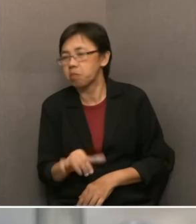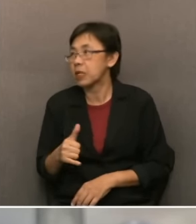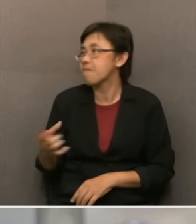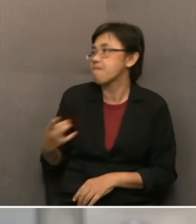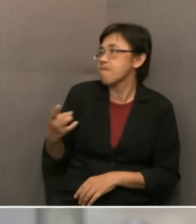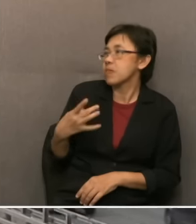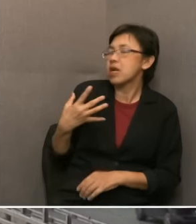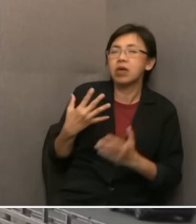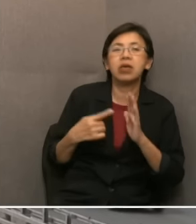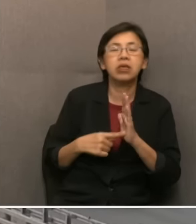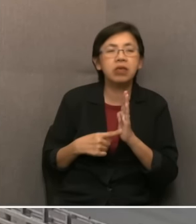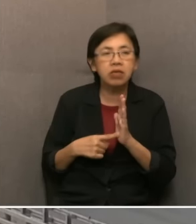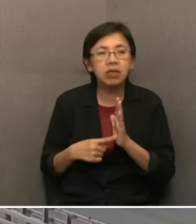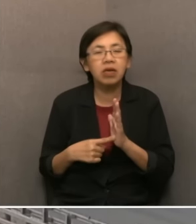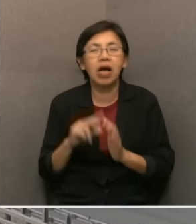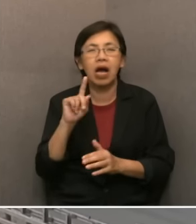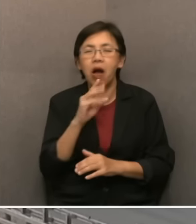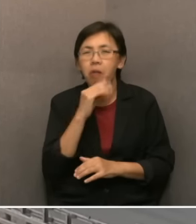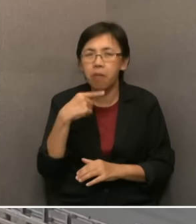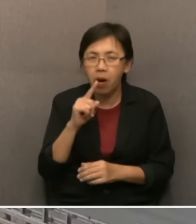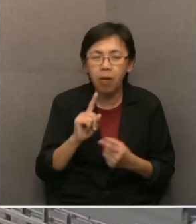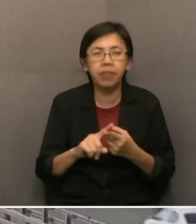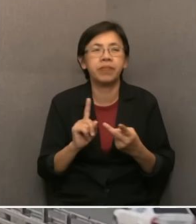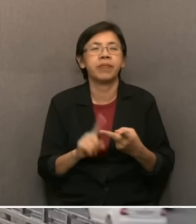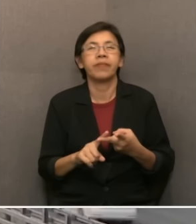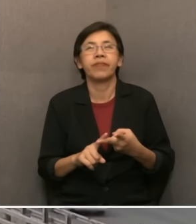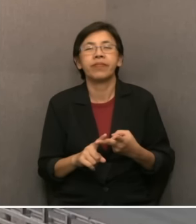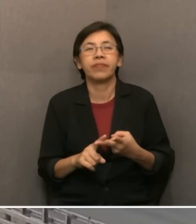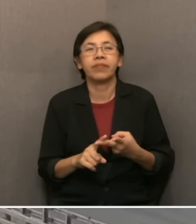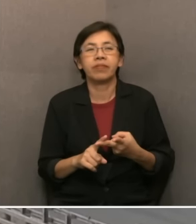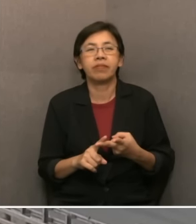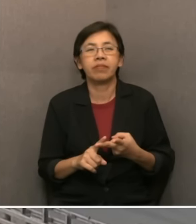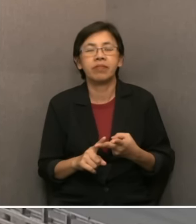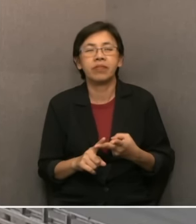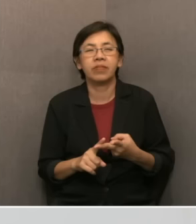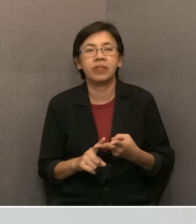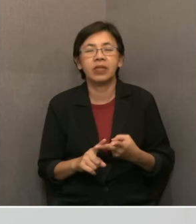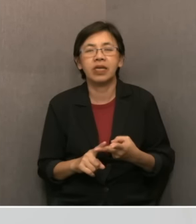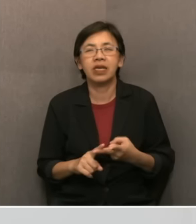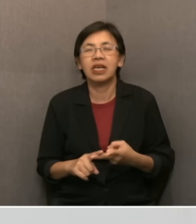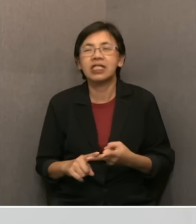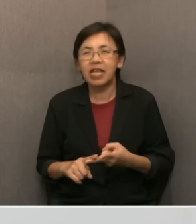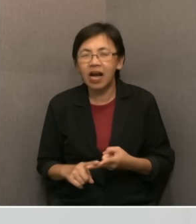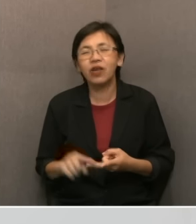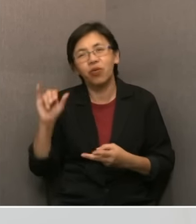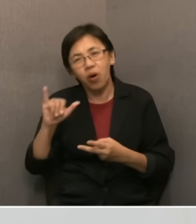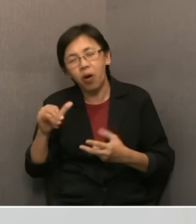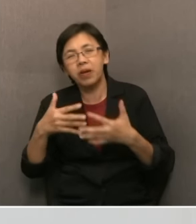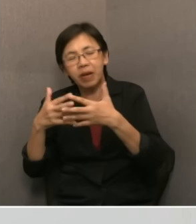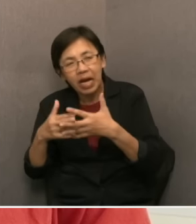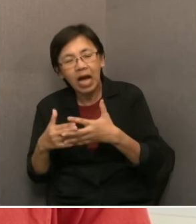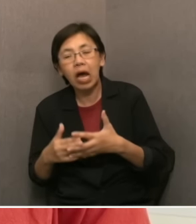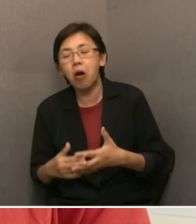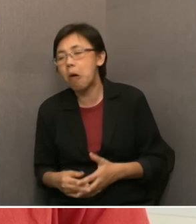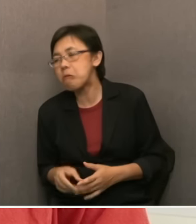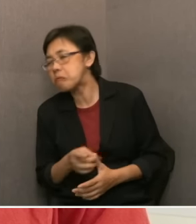ให้อย่างเช่นเรื่องของเฟกนิวส์ก็ดีหรือว่าเรื่องของการเอ่อได้รับการปลุกปปั่นจากตะวันตกก็ดีเนี่ยการใช้นิวเคลียร์มันก็ทำให้